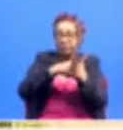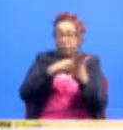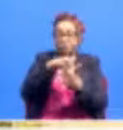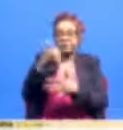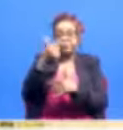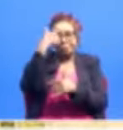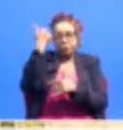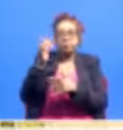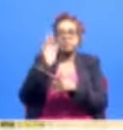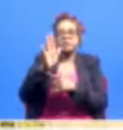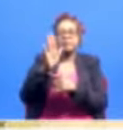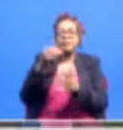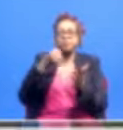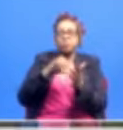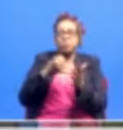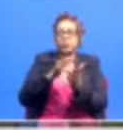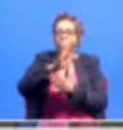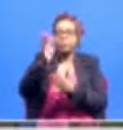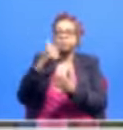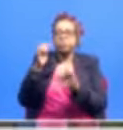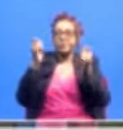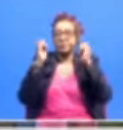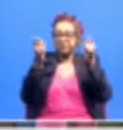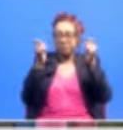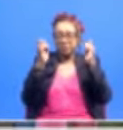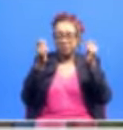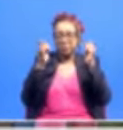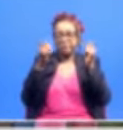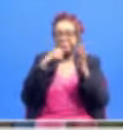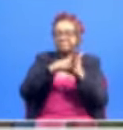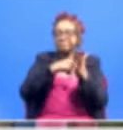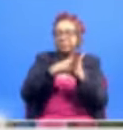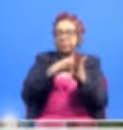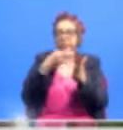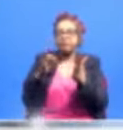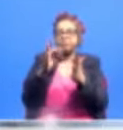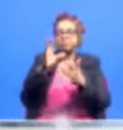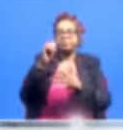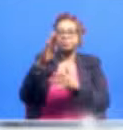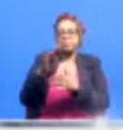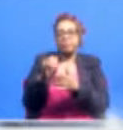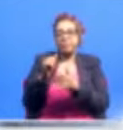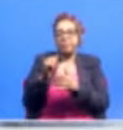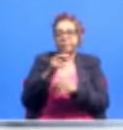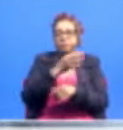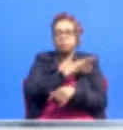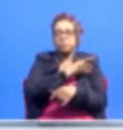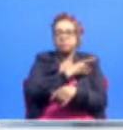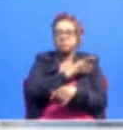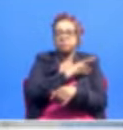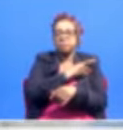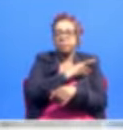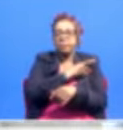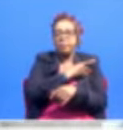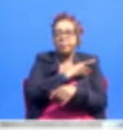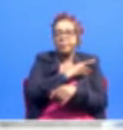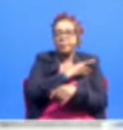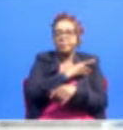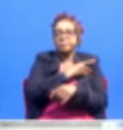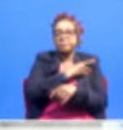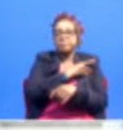alikuwa miongoni mwa wale walioshiriki mgomo kupigania matakwa ya madaktari. Tumetoka